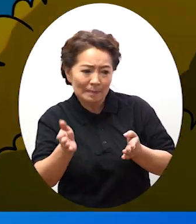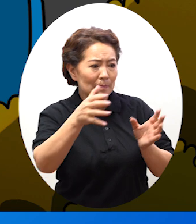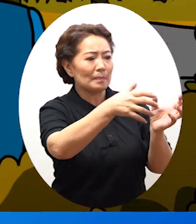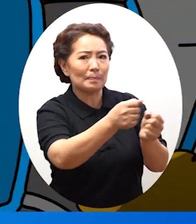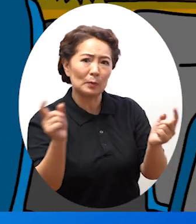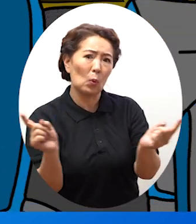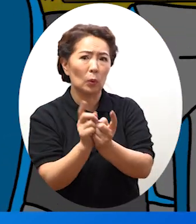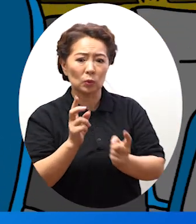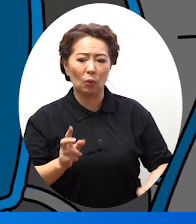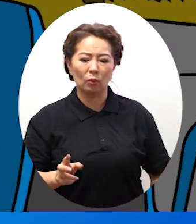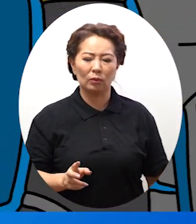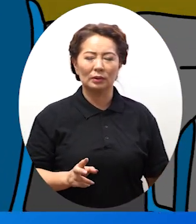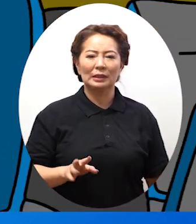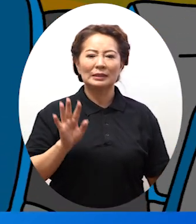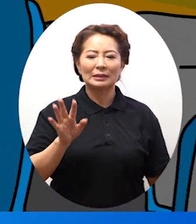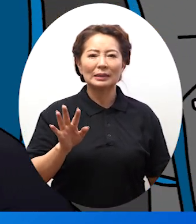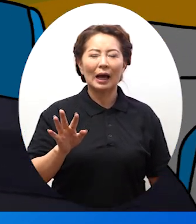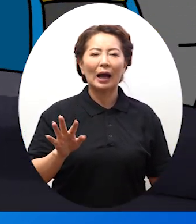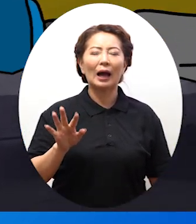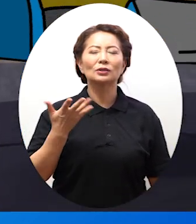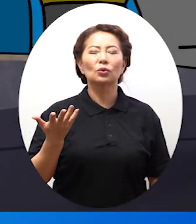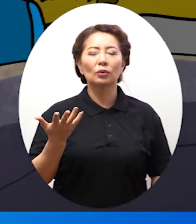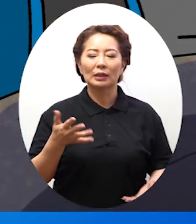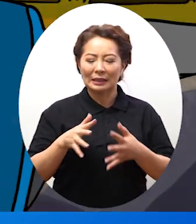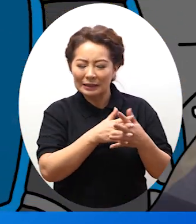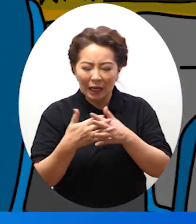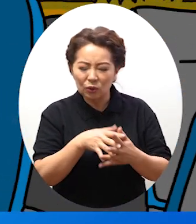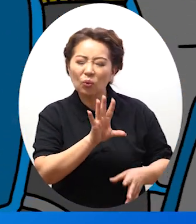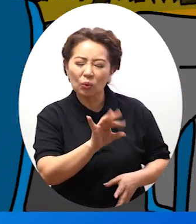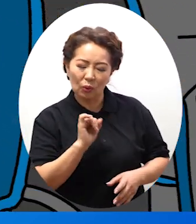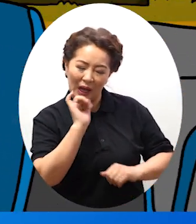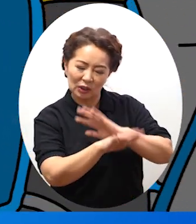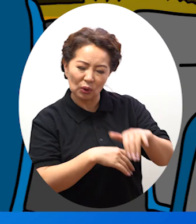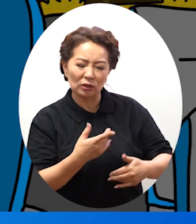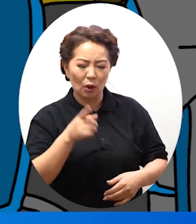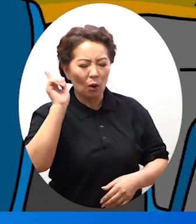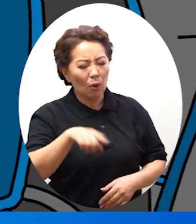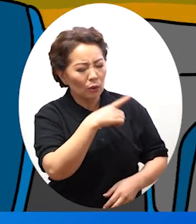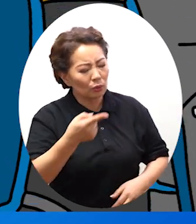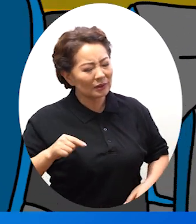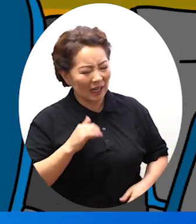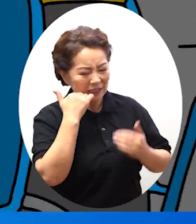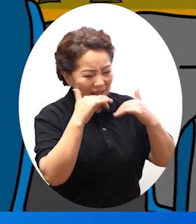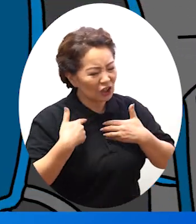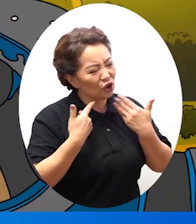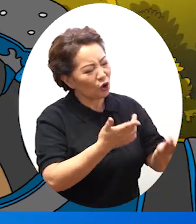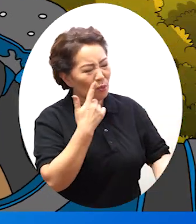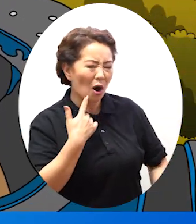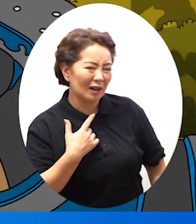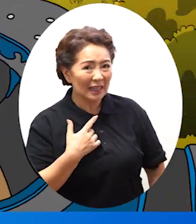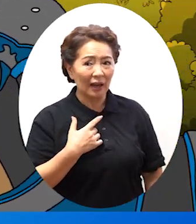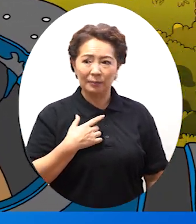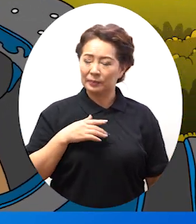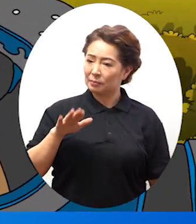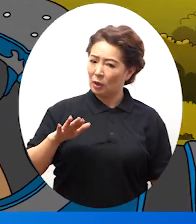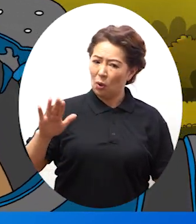Харин хурдхан очиод яагаад сахилахгүйтэд яваад байгааг нь асуугаад яагаад ингэж болохгүйг нүг нь заагаад өгөх юмсан. Бид нар